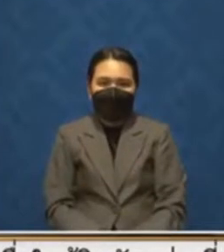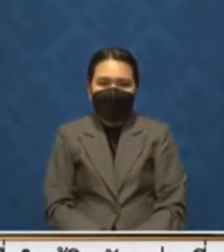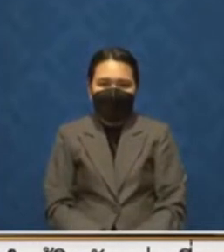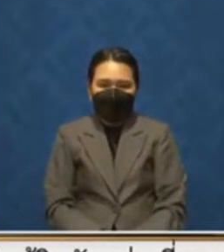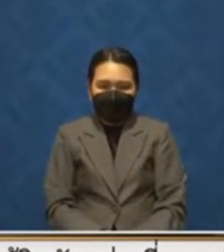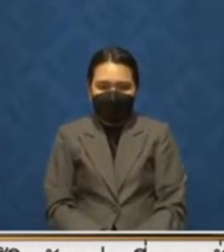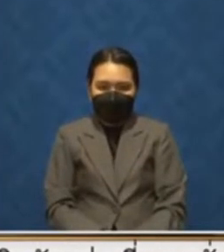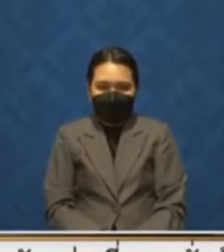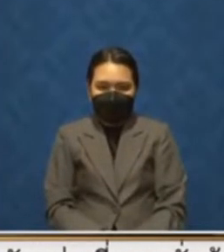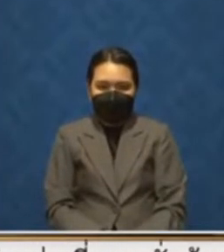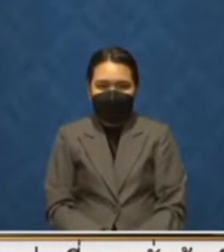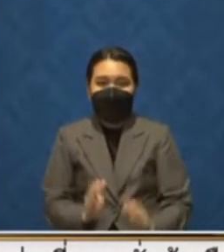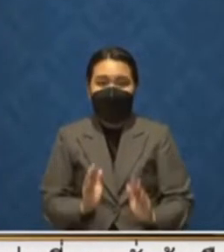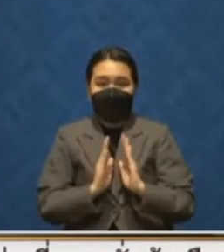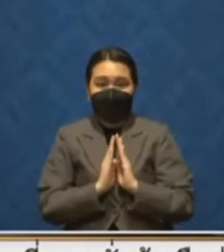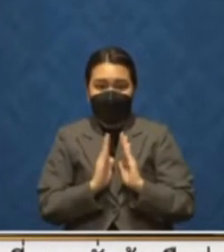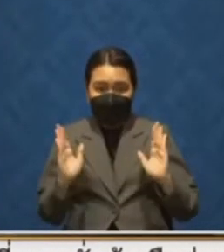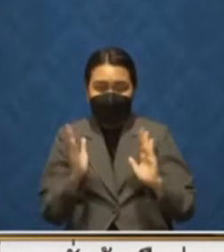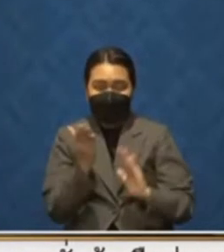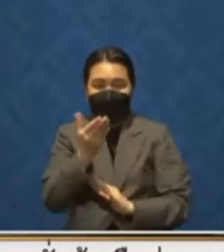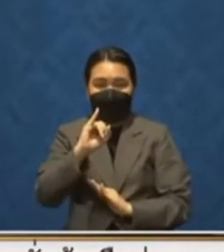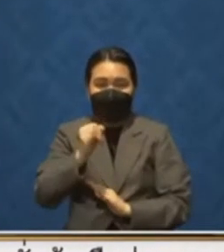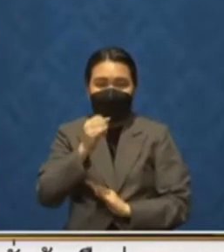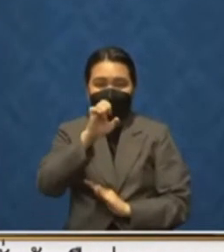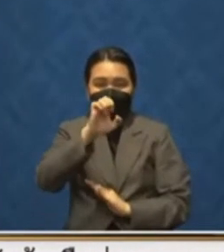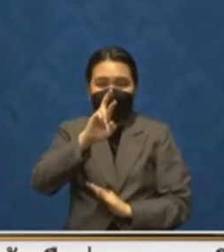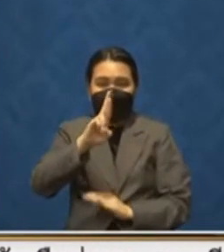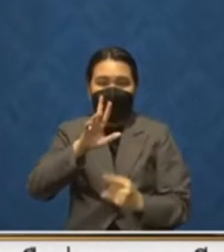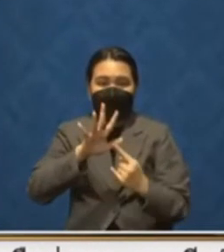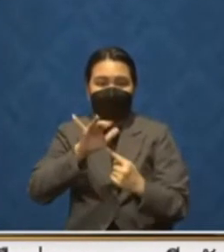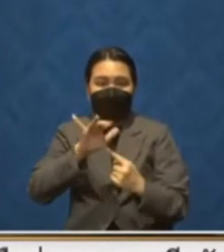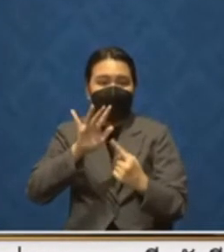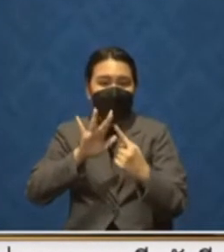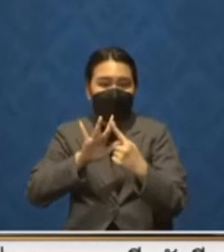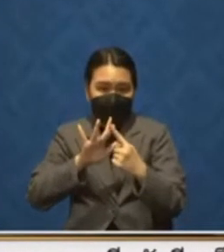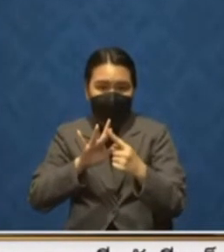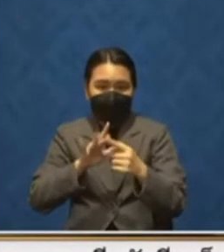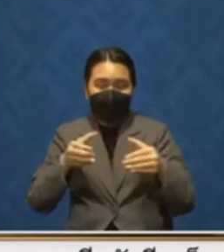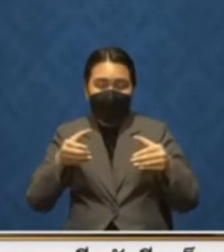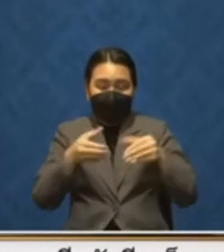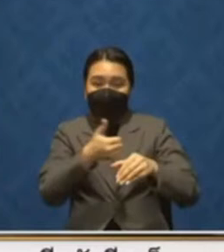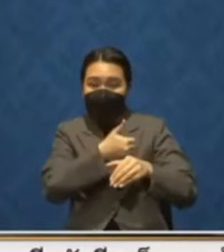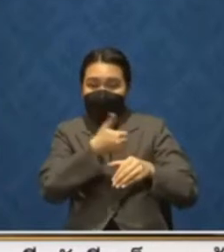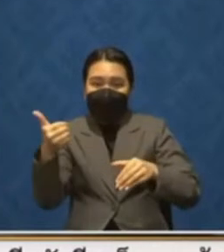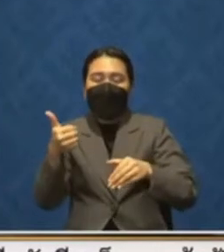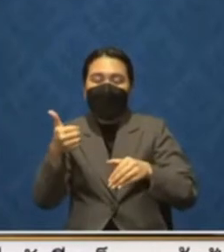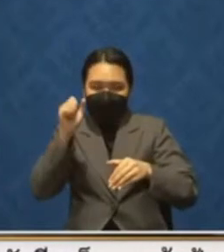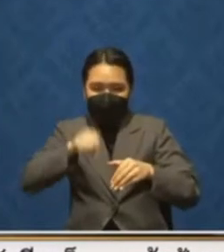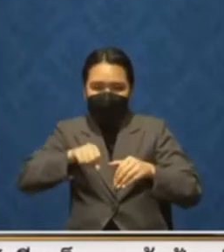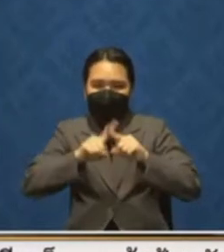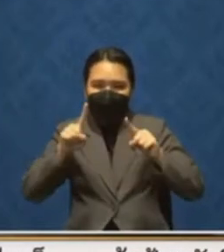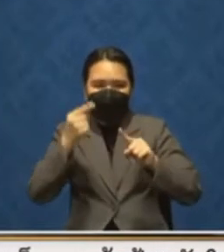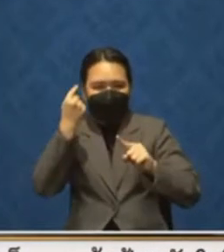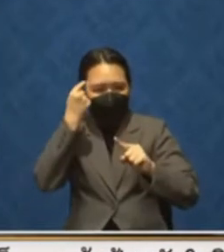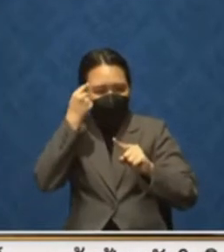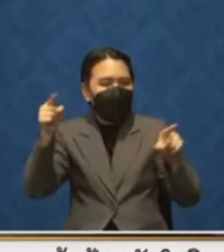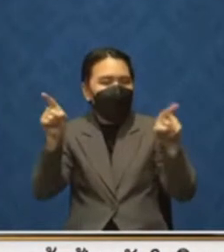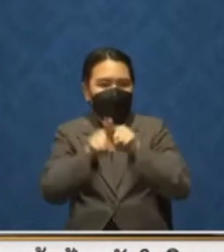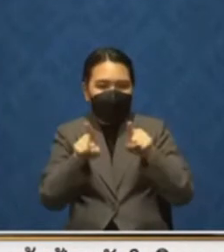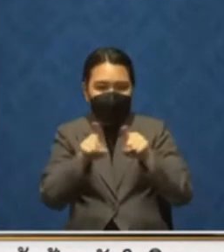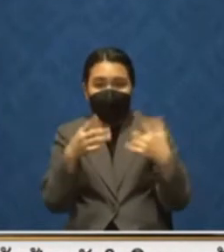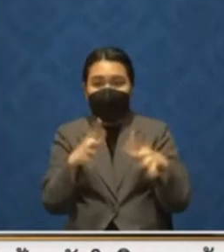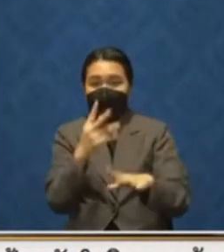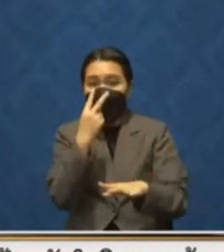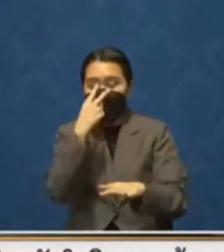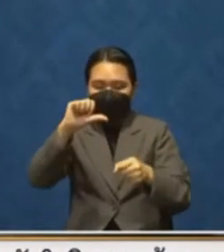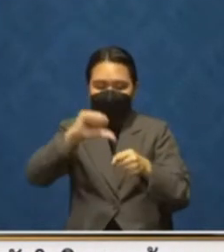อาจารย์จิรายุห่วงทรัพย์นะครับถึงแม้จะอยู่คนละพรรคแต่อุดมการณ์เดียวกันแล้วดูการคุ้ม